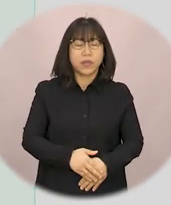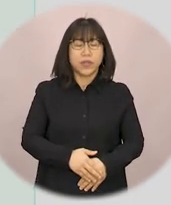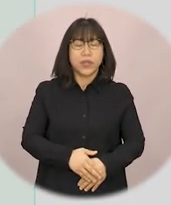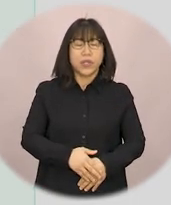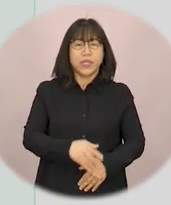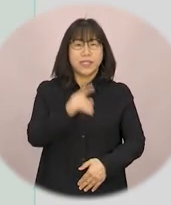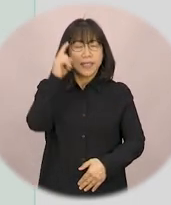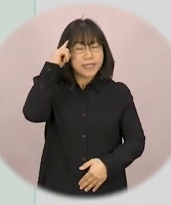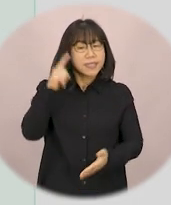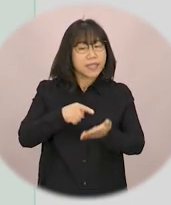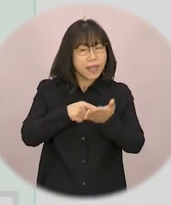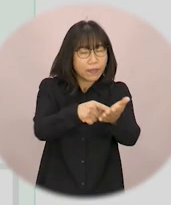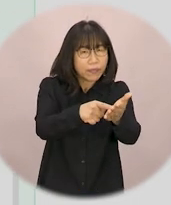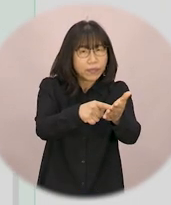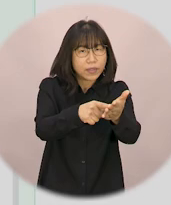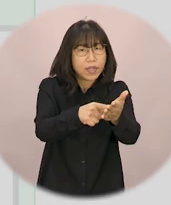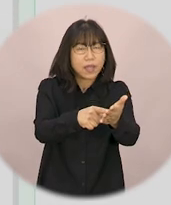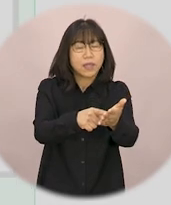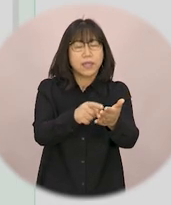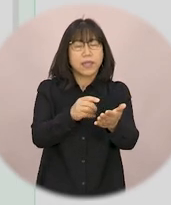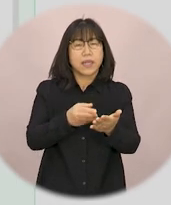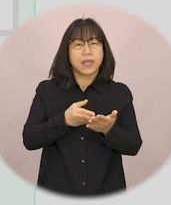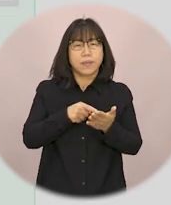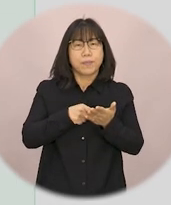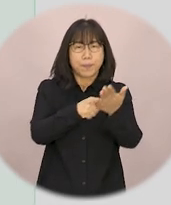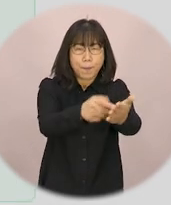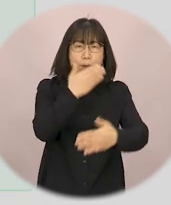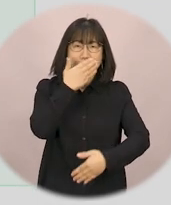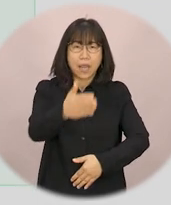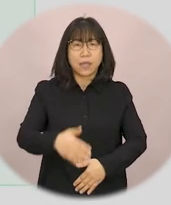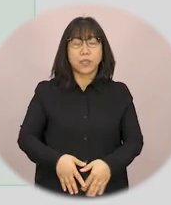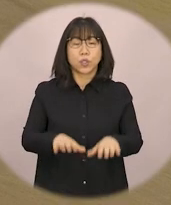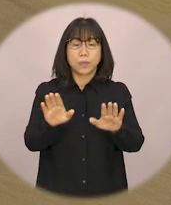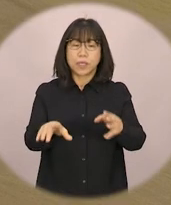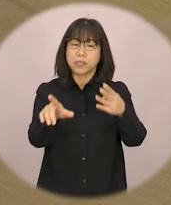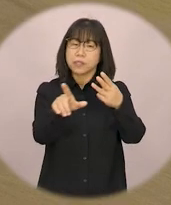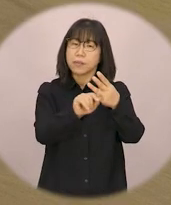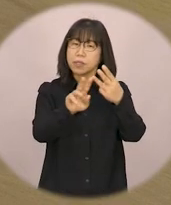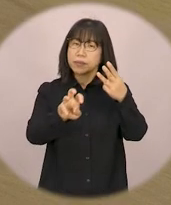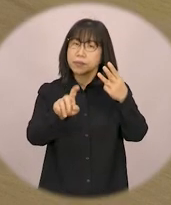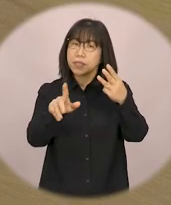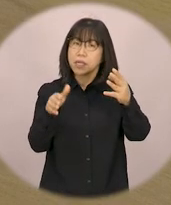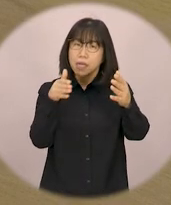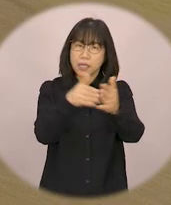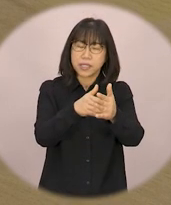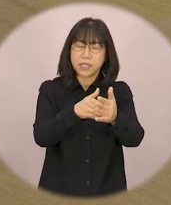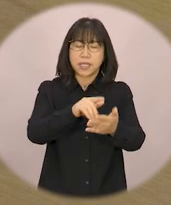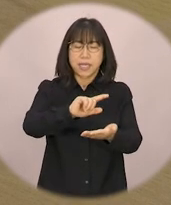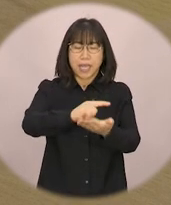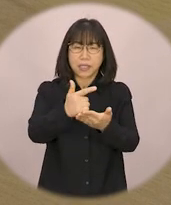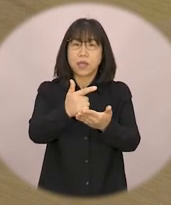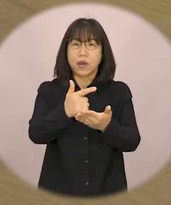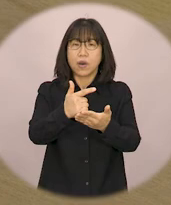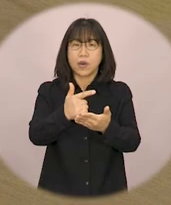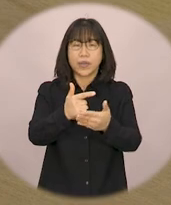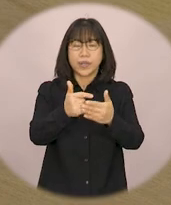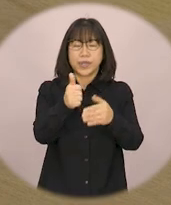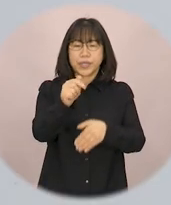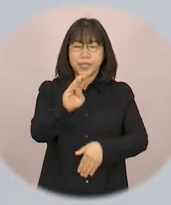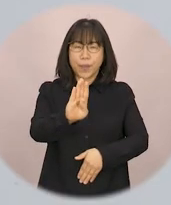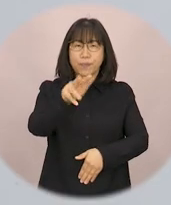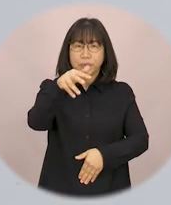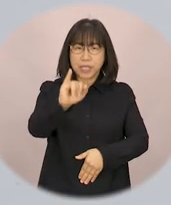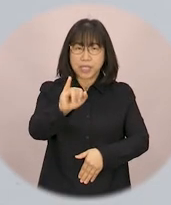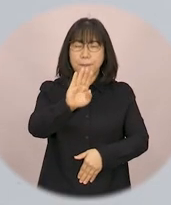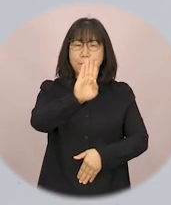치의 제제 한 코너에서 제안할 수 있습니다 또 강서구는 오는 31일까지 강서 혁 치 bi 공모전